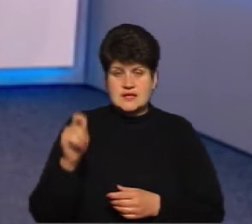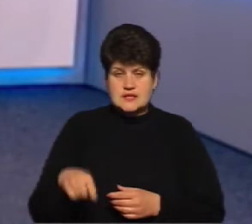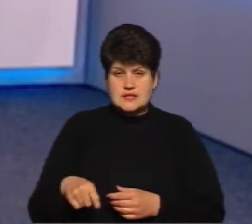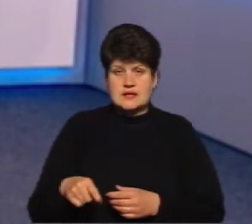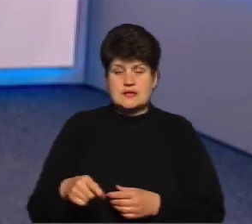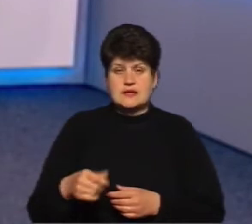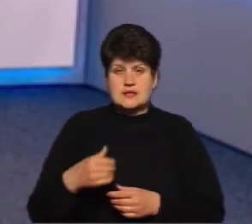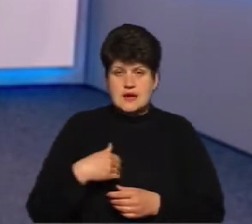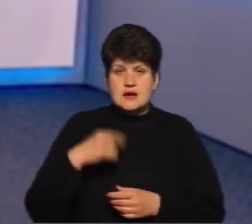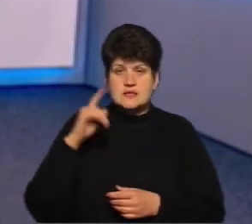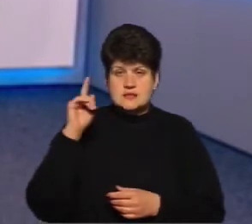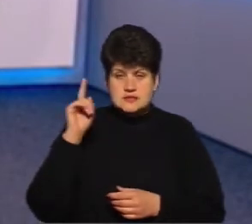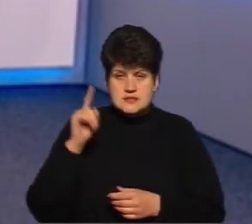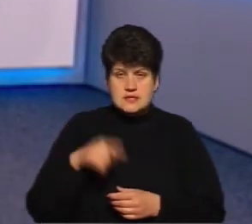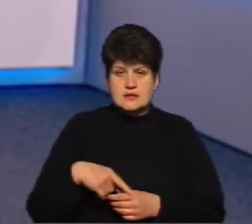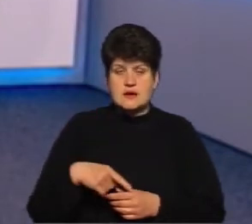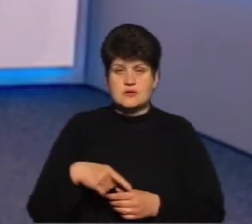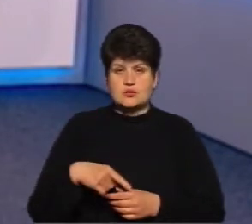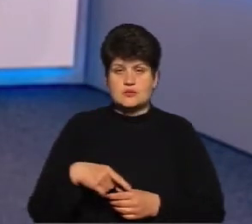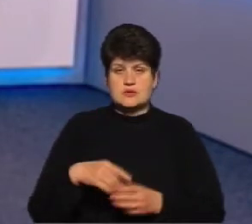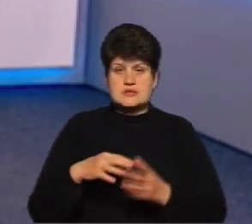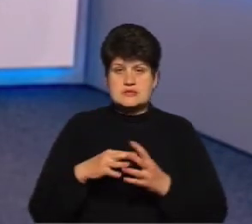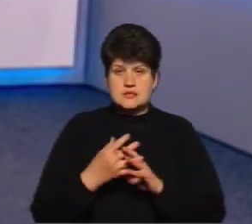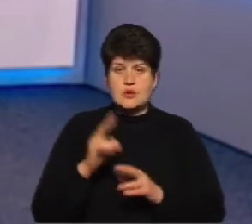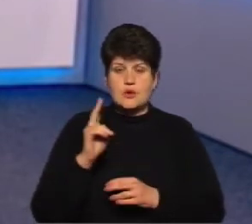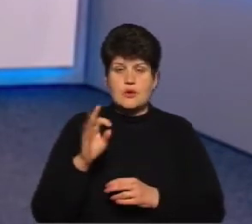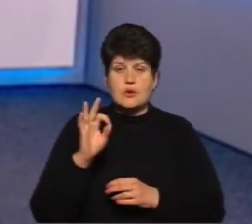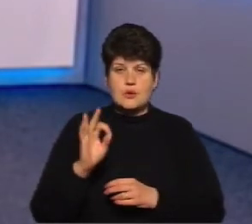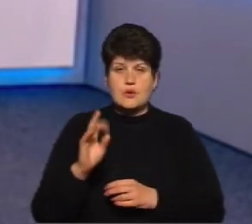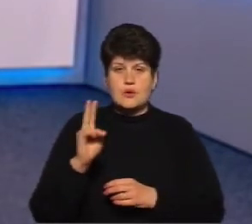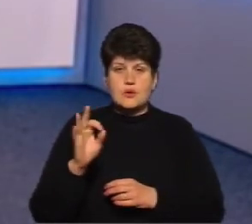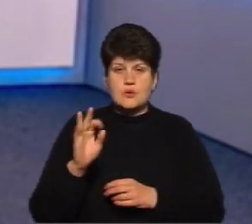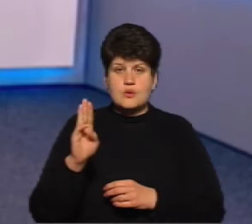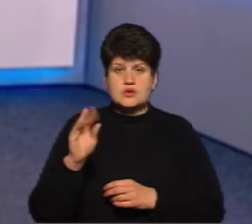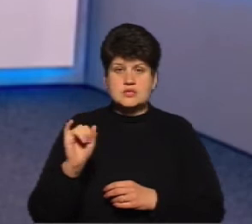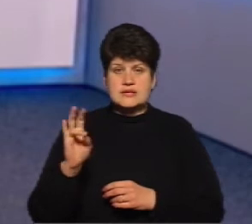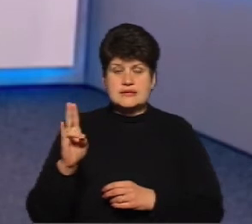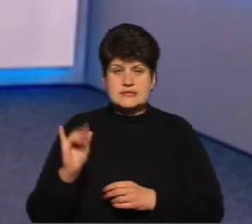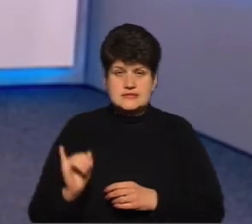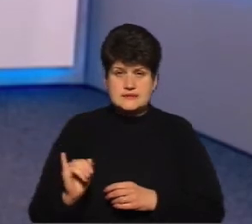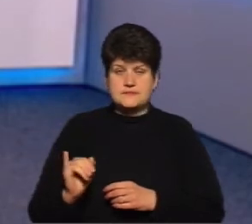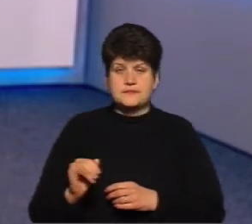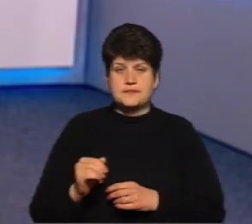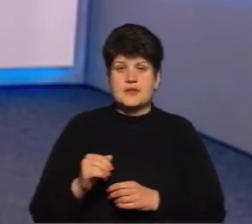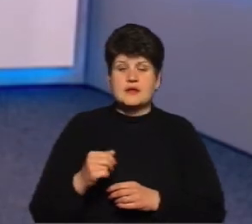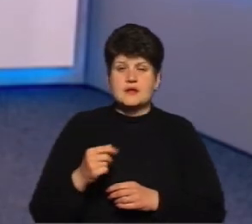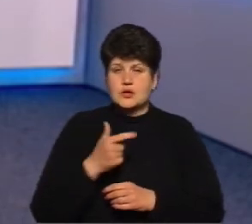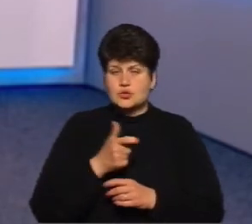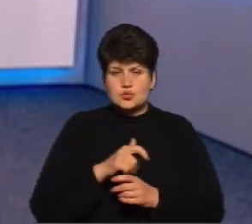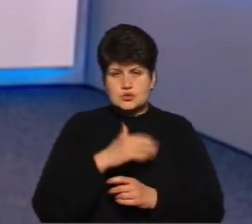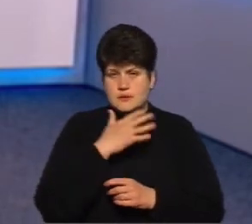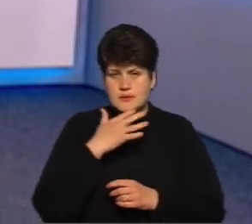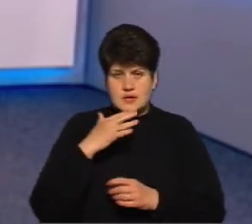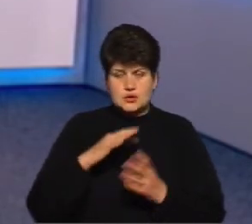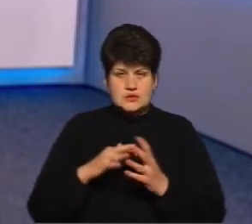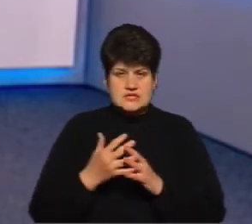знаю село Кокошинці, правда, на превеликий жаль, дуже багато сіл зараз вимираючі